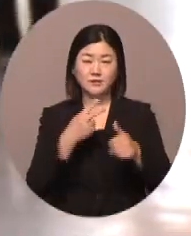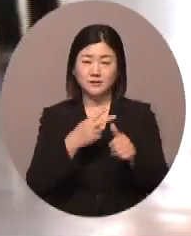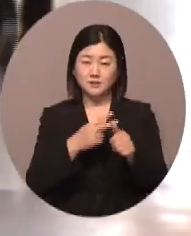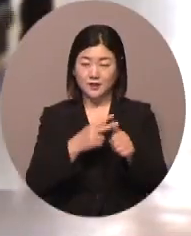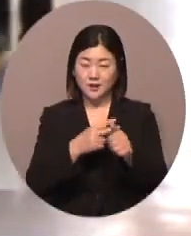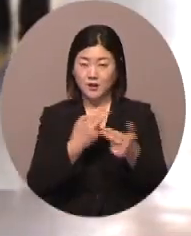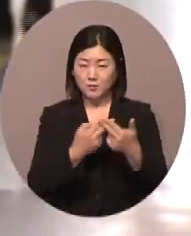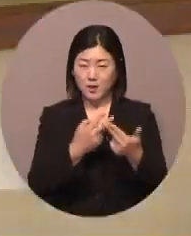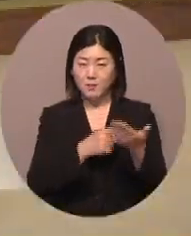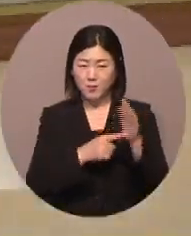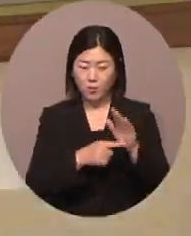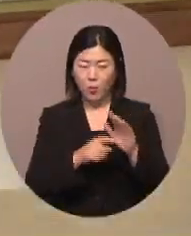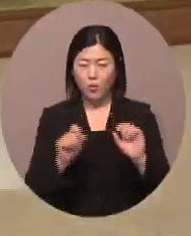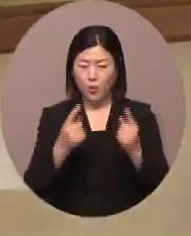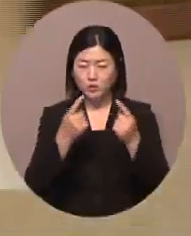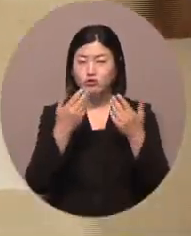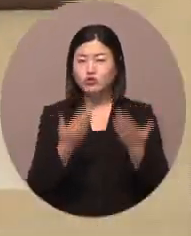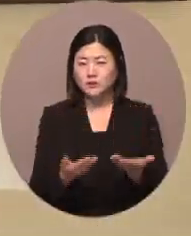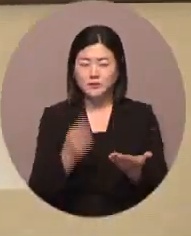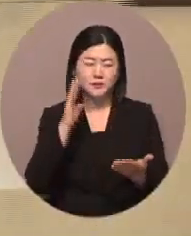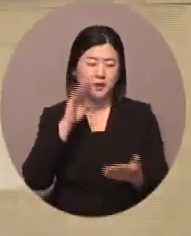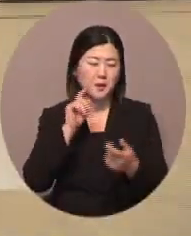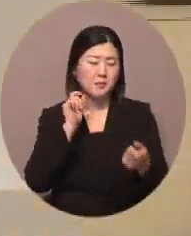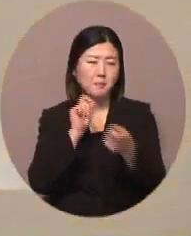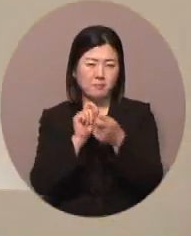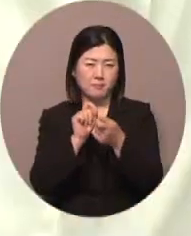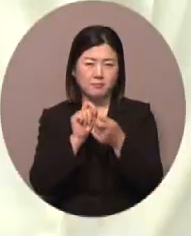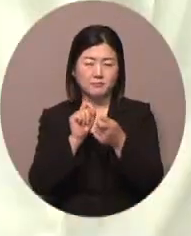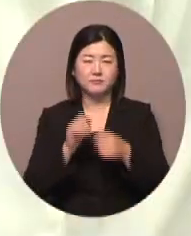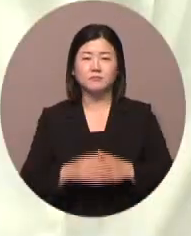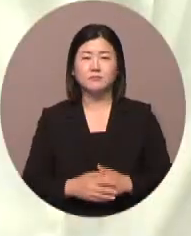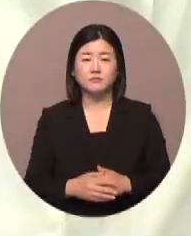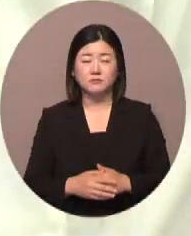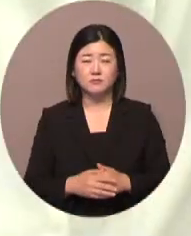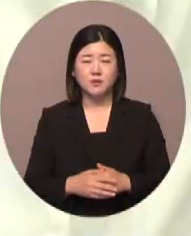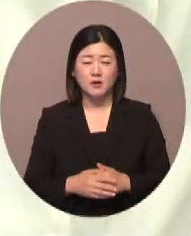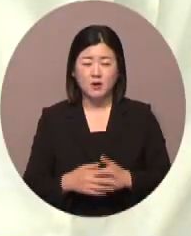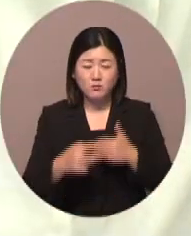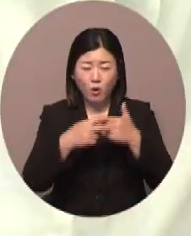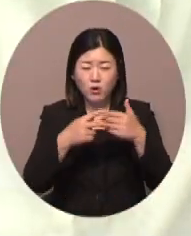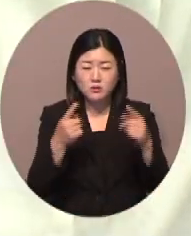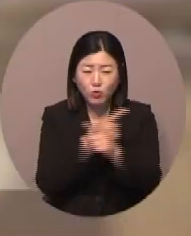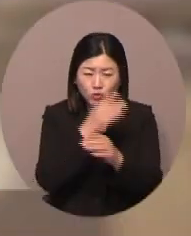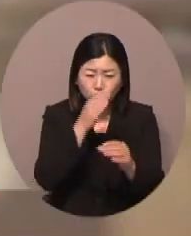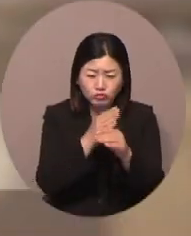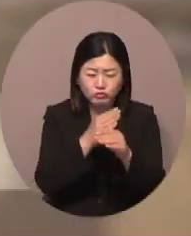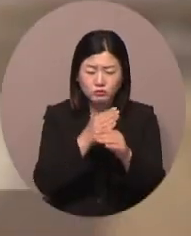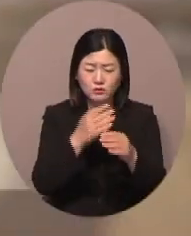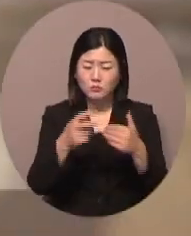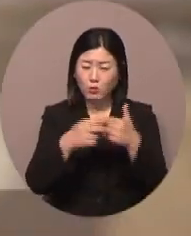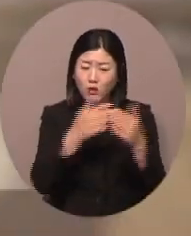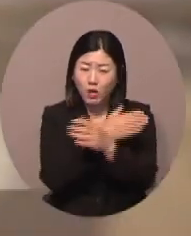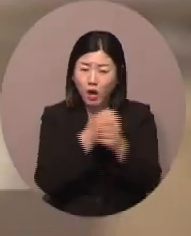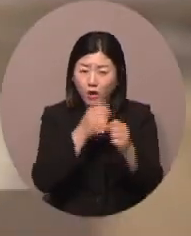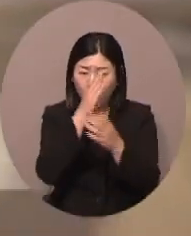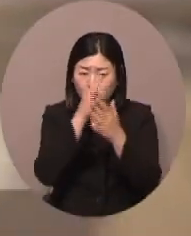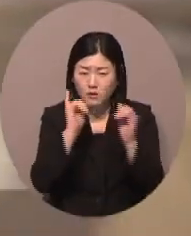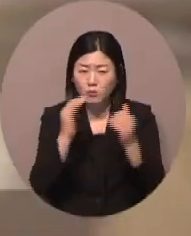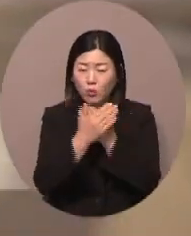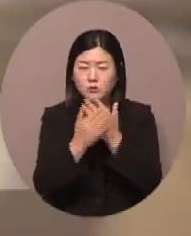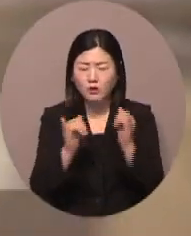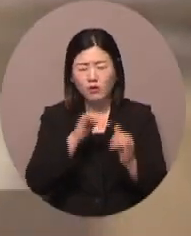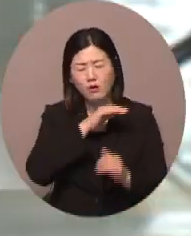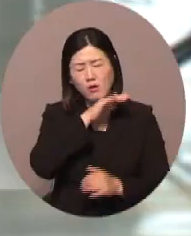대한의사협회가 발표한 병원 집단휴진이 나흘 앞으로 다가왔습니다. 당장 병원 치료를 받고 있거나 진료 예약을 한 환자와